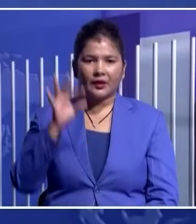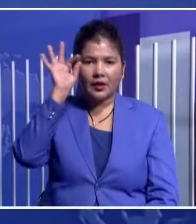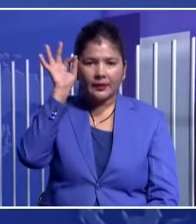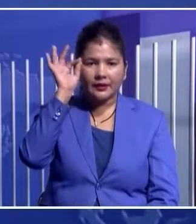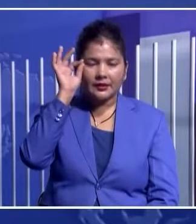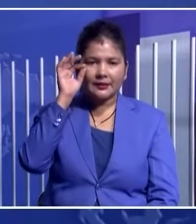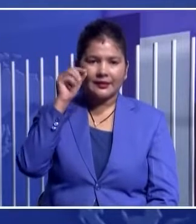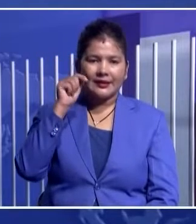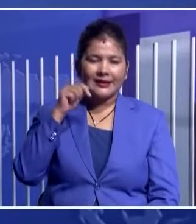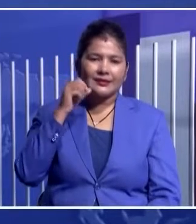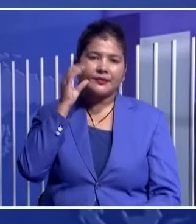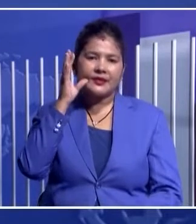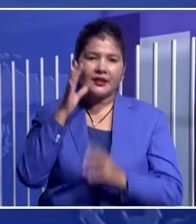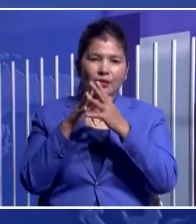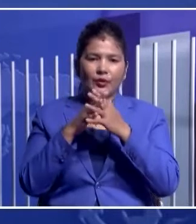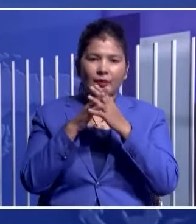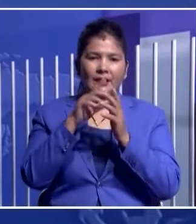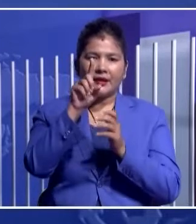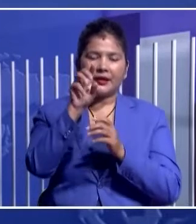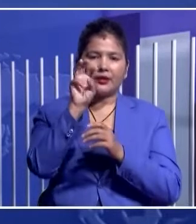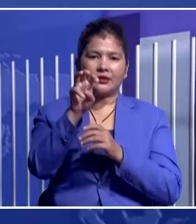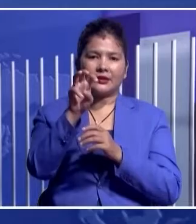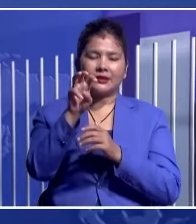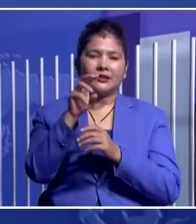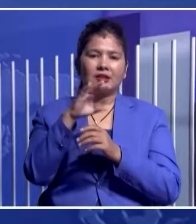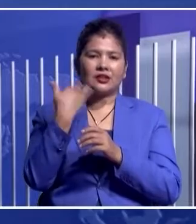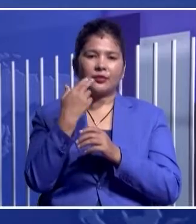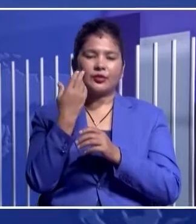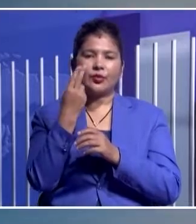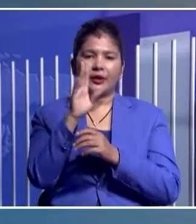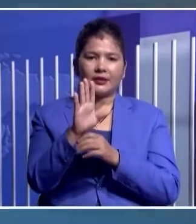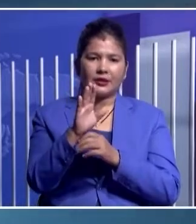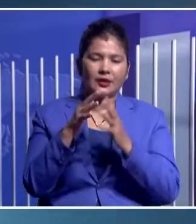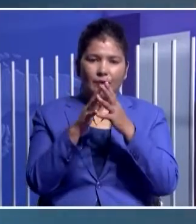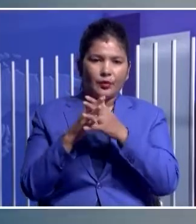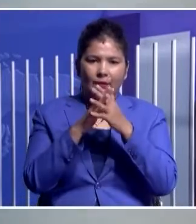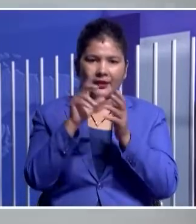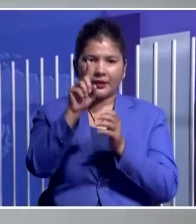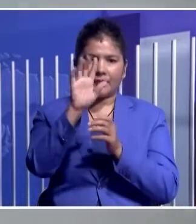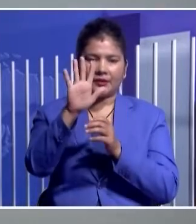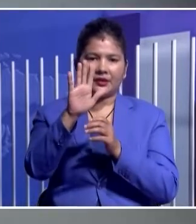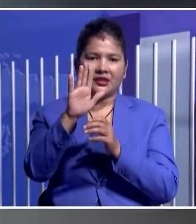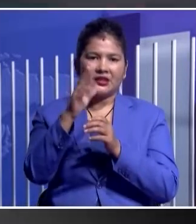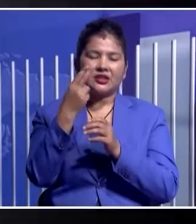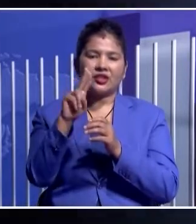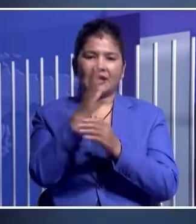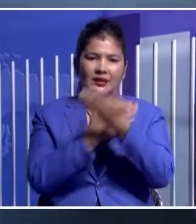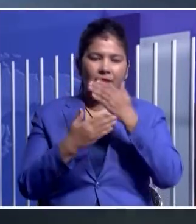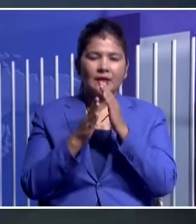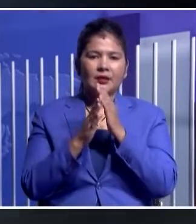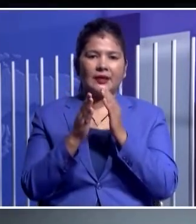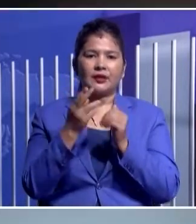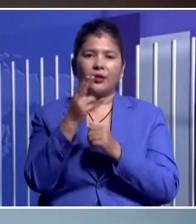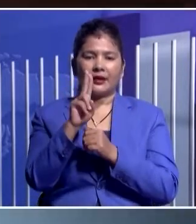अफगानिस्तानमा आज बिहान गएको भूकम्पमा परेर कम्तीमा 1,000 जनाको ज्यान गएको छ। भूकम्पमा परे झन्डै 1500 भन्दा बढी घाइते भएका अन्तर्राष्ट्रिय